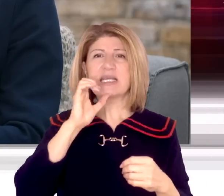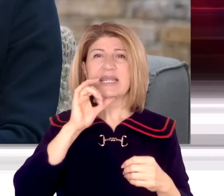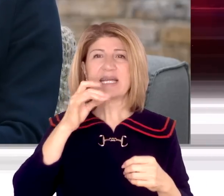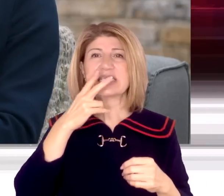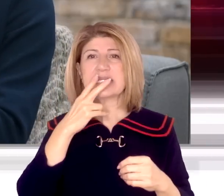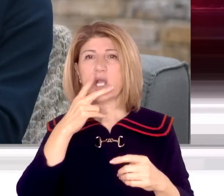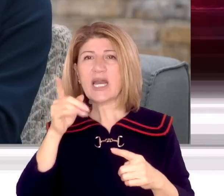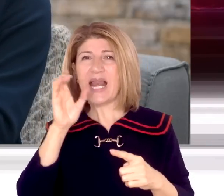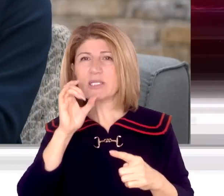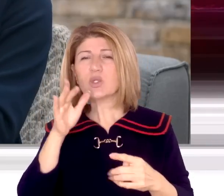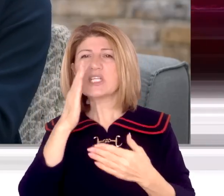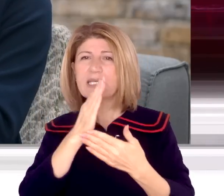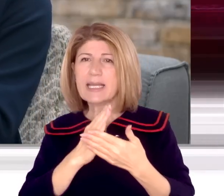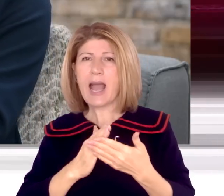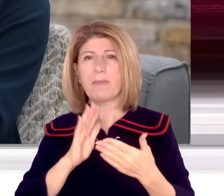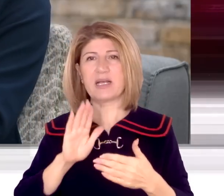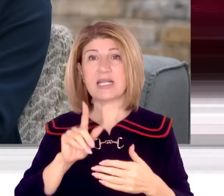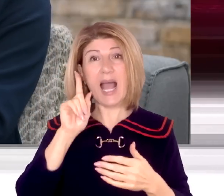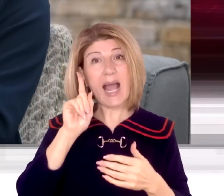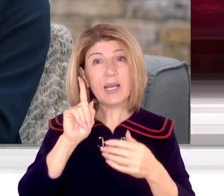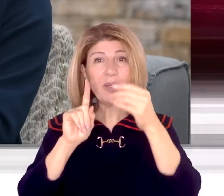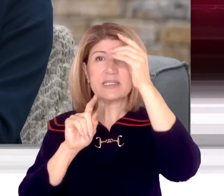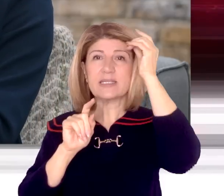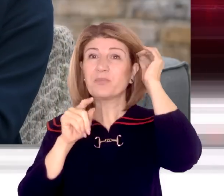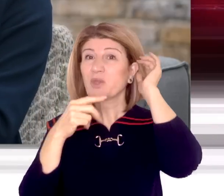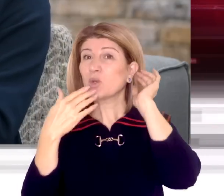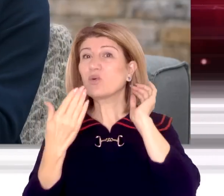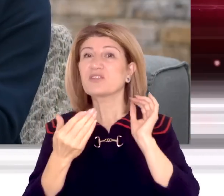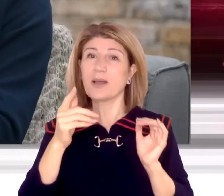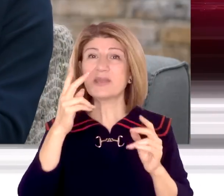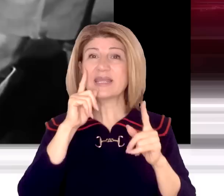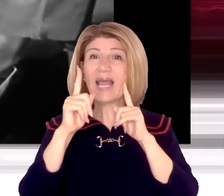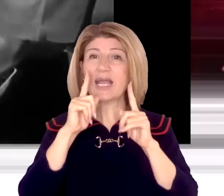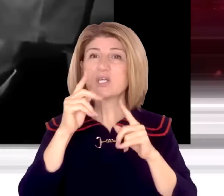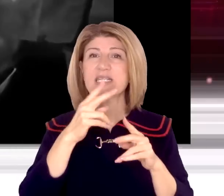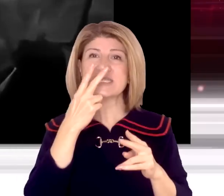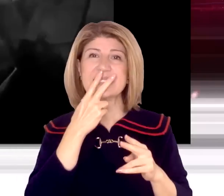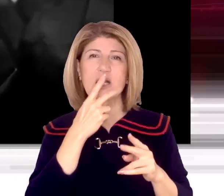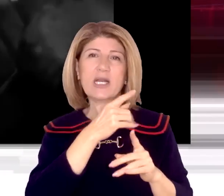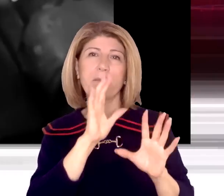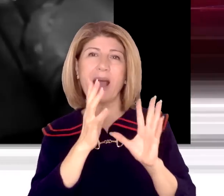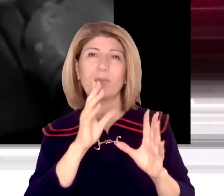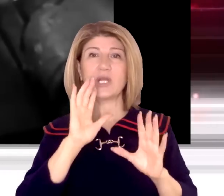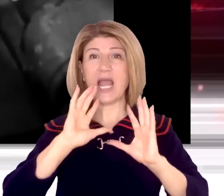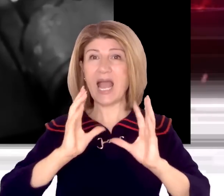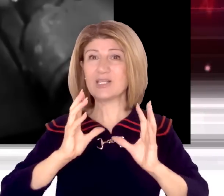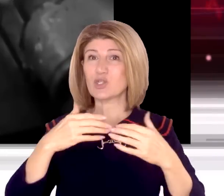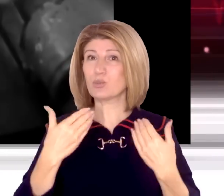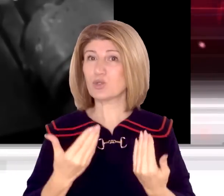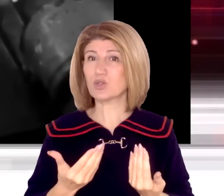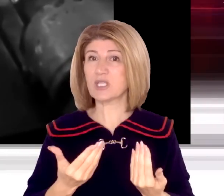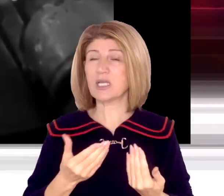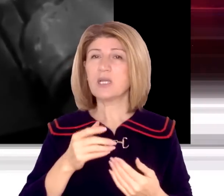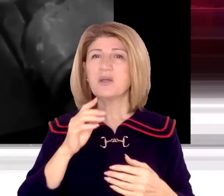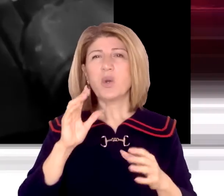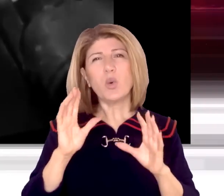شدن بشه، در سیگار الکترونیکی کم هست. البته همونطور که گفتم تحقیقاتی که روی سیگار معمولی